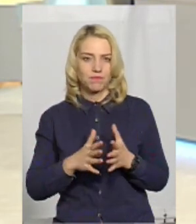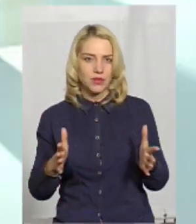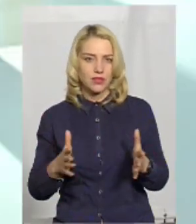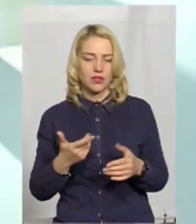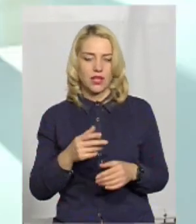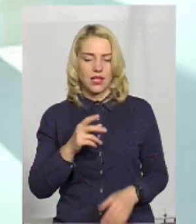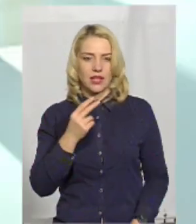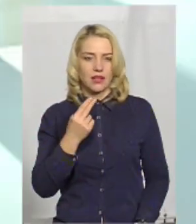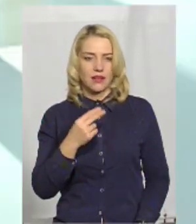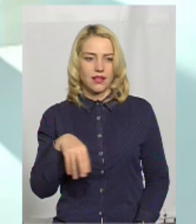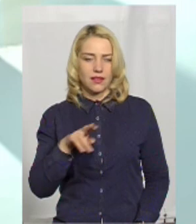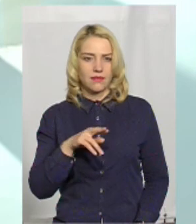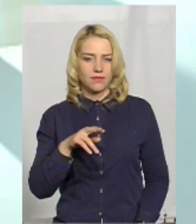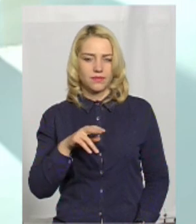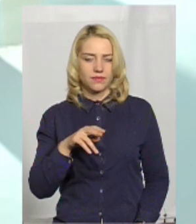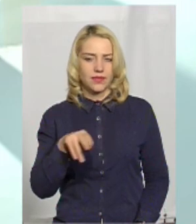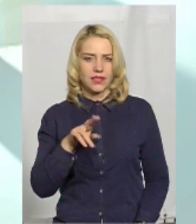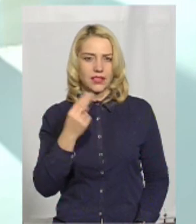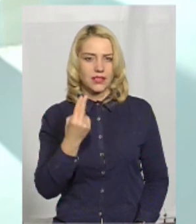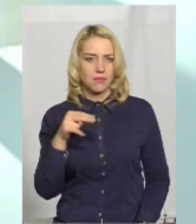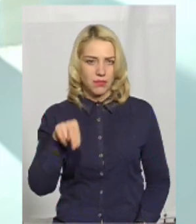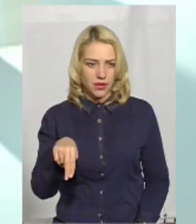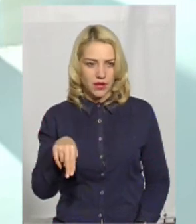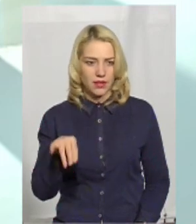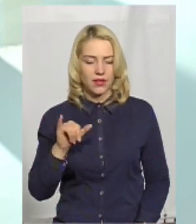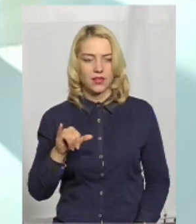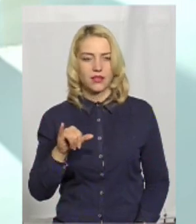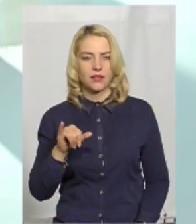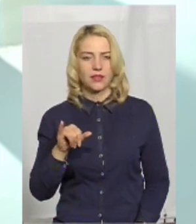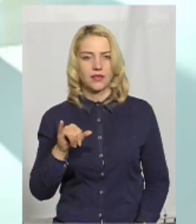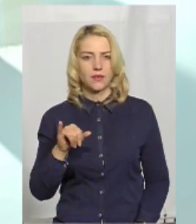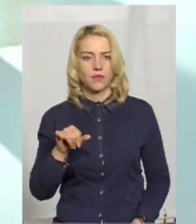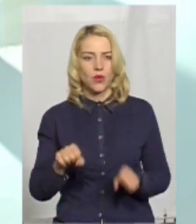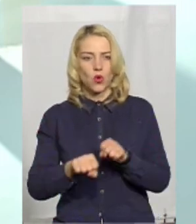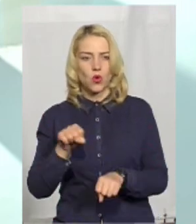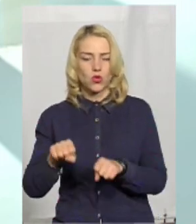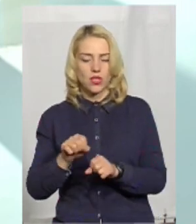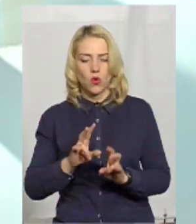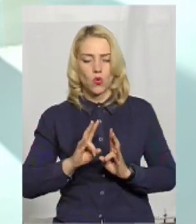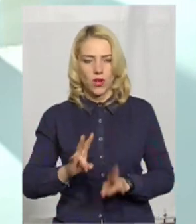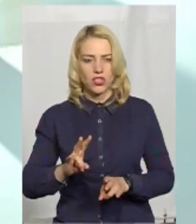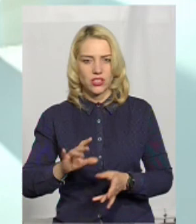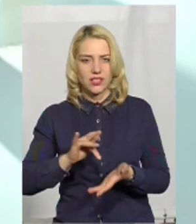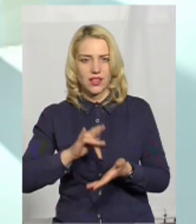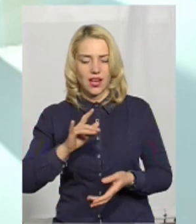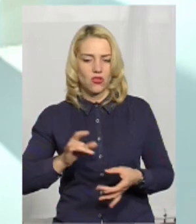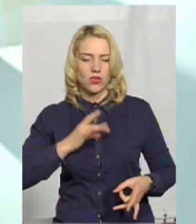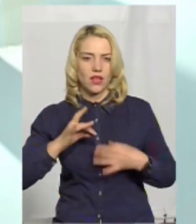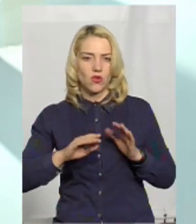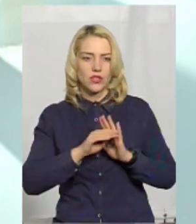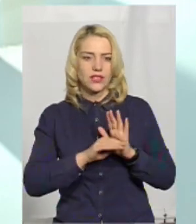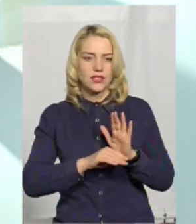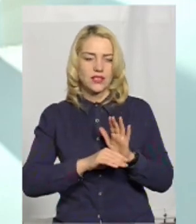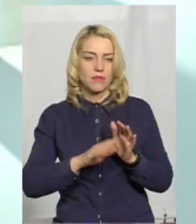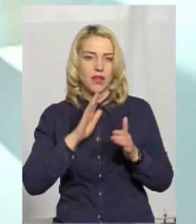церебральний параліч і це розлади ураження центральної нервової системи. Так.